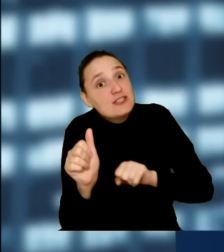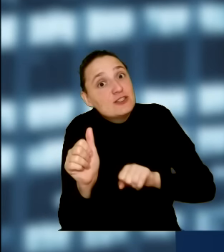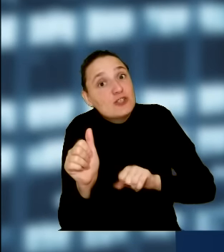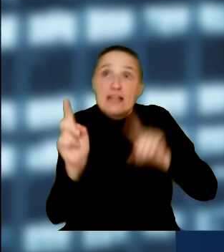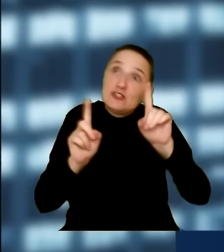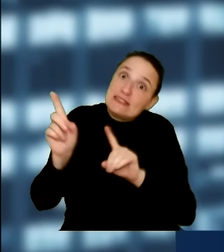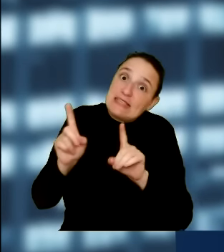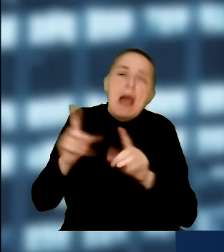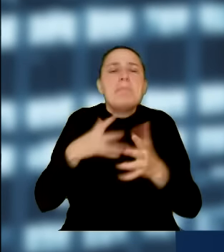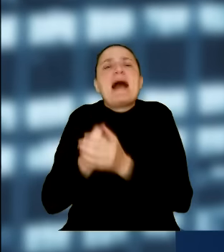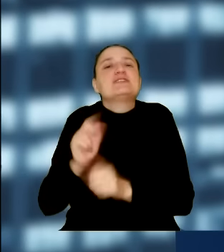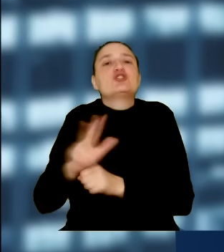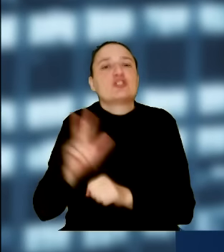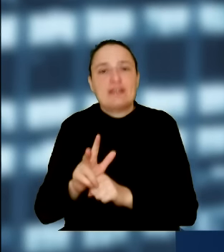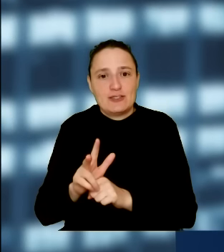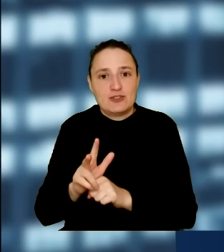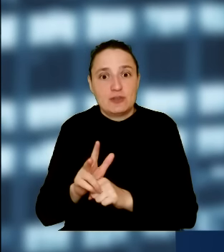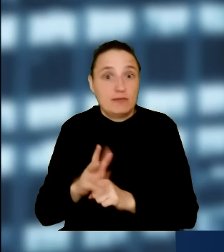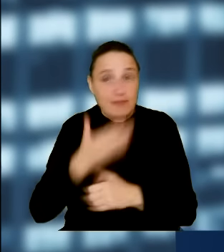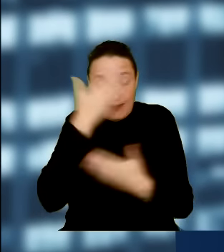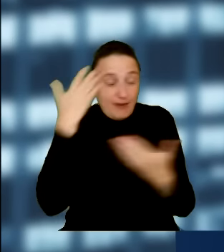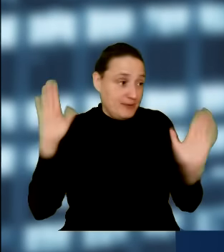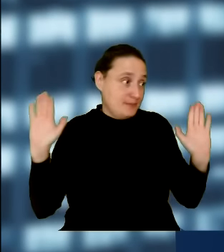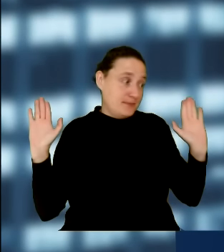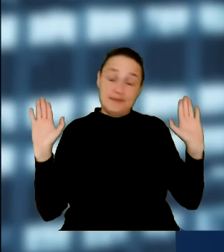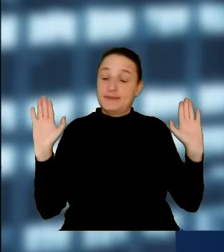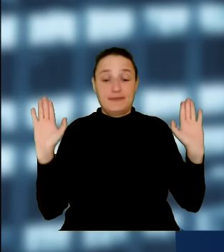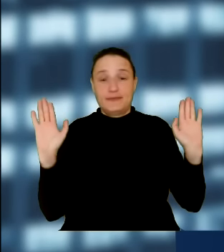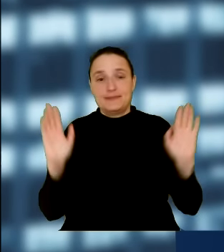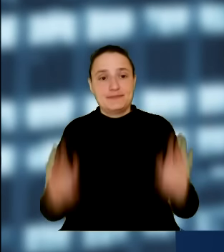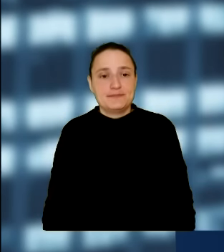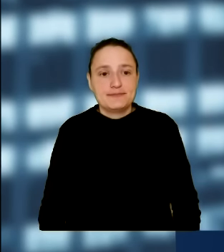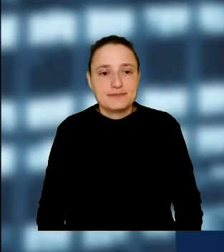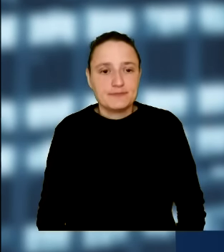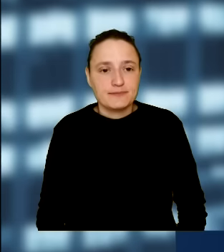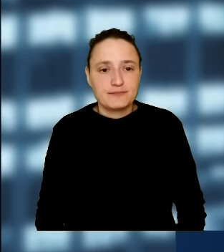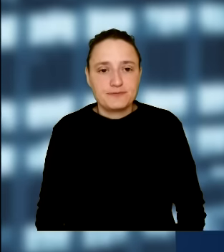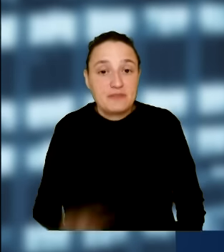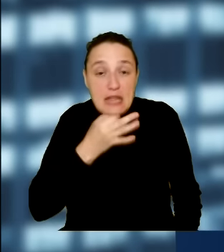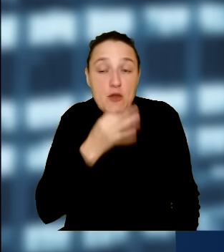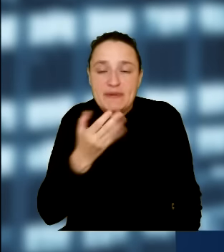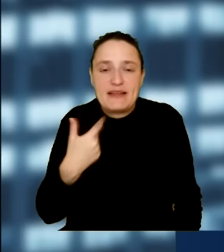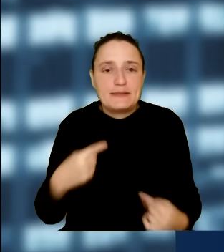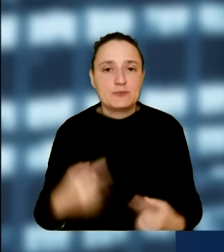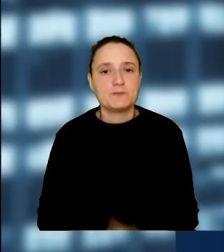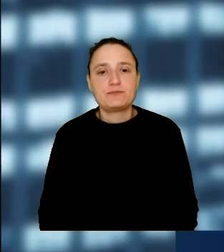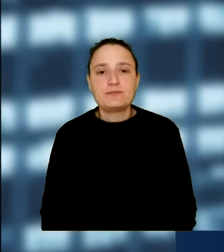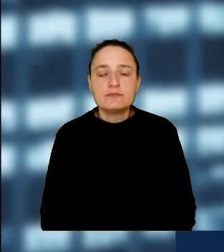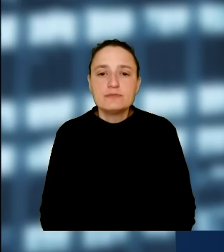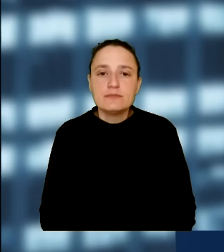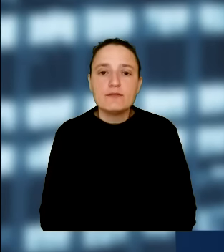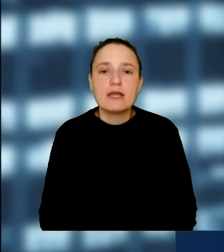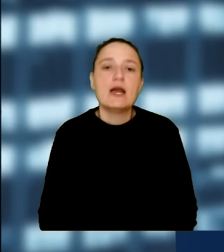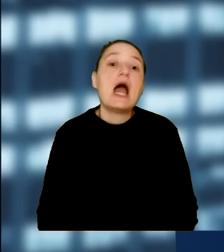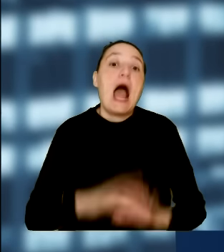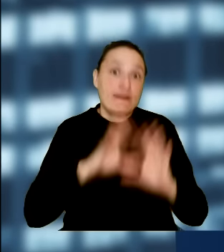ale maksymalnie 13. Nie wiem. O to nie dopytali. No i ponieważ to wszyscy mają być